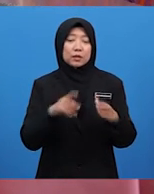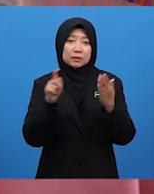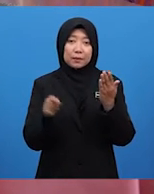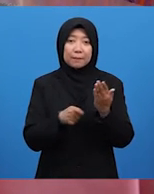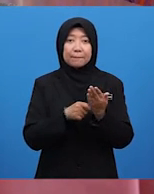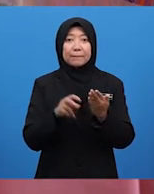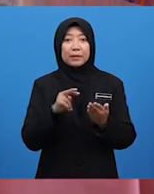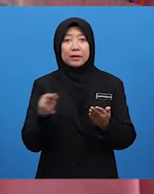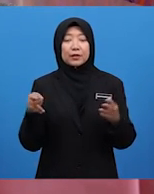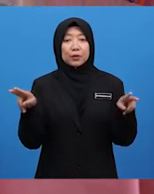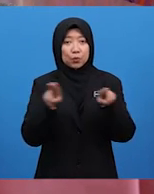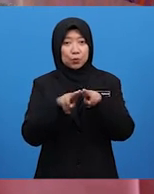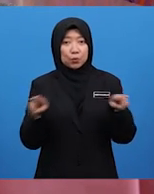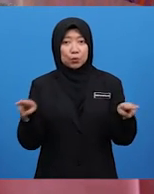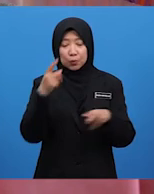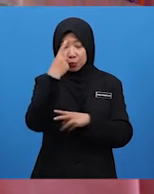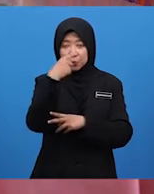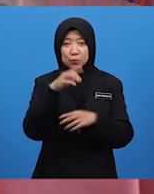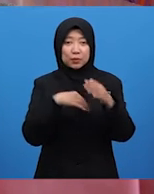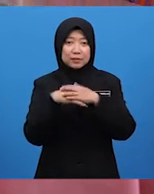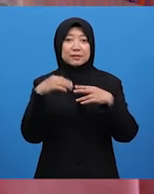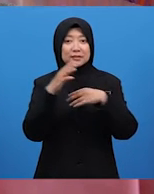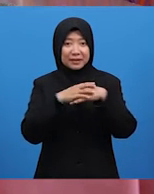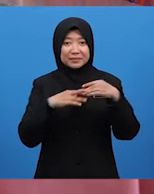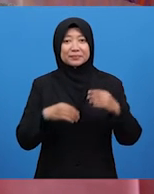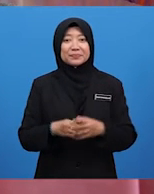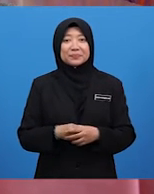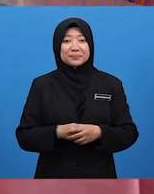tambahan ukuran untuk keselesaan.